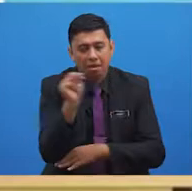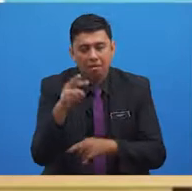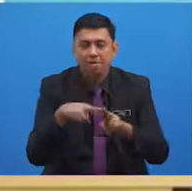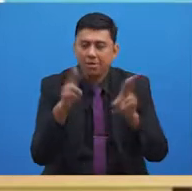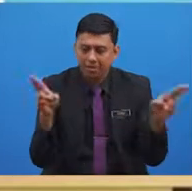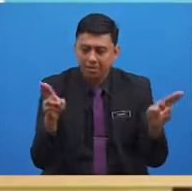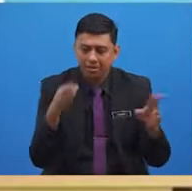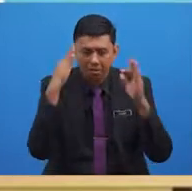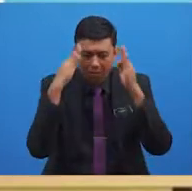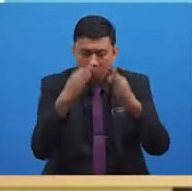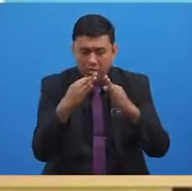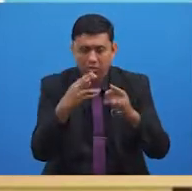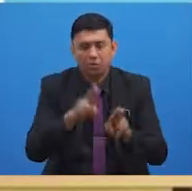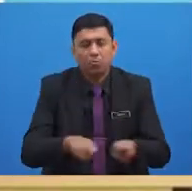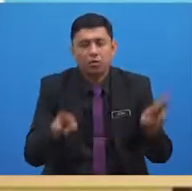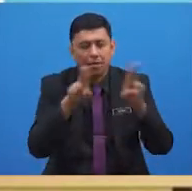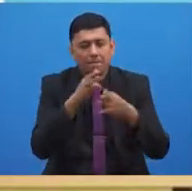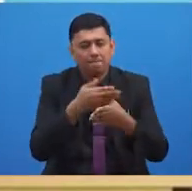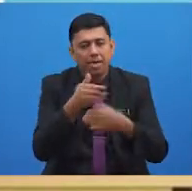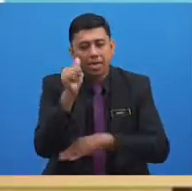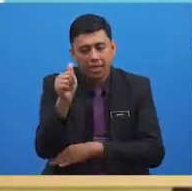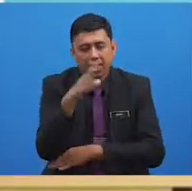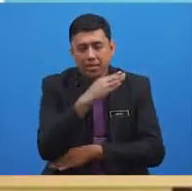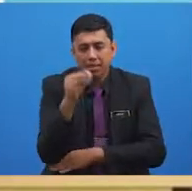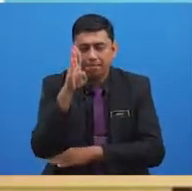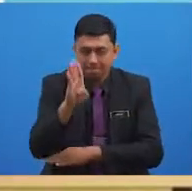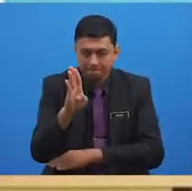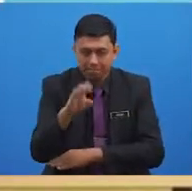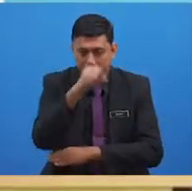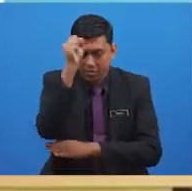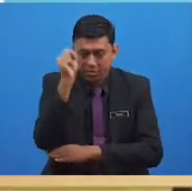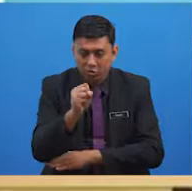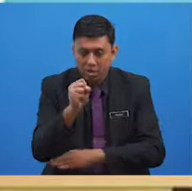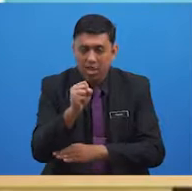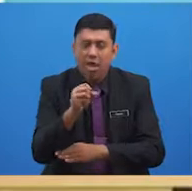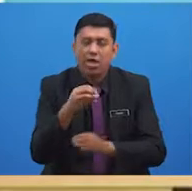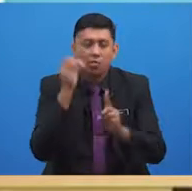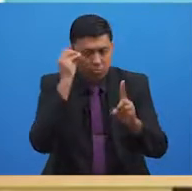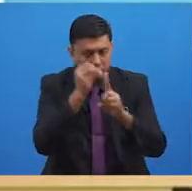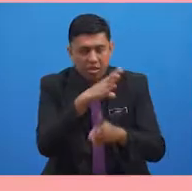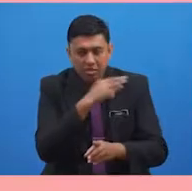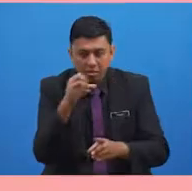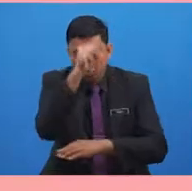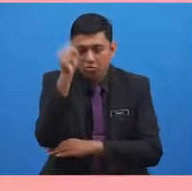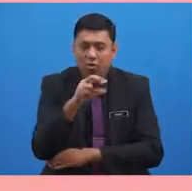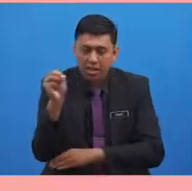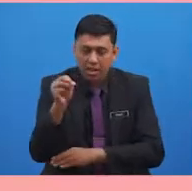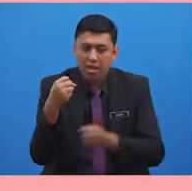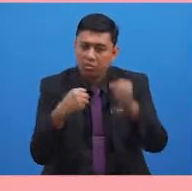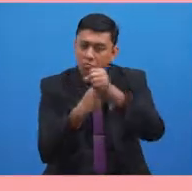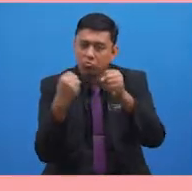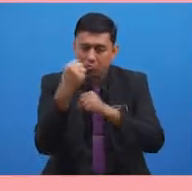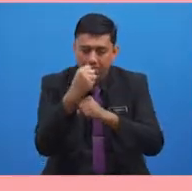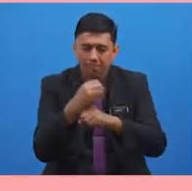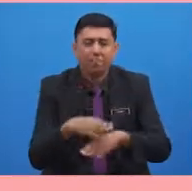Fokus utama kita ialah bahagian A dan B, iaitu soalan objektif dan soalan struktur. Pada hari